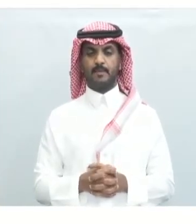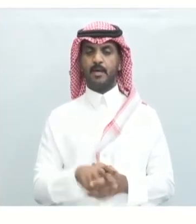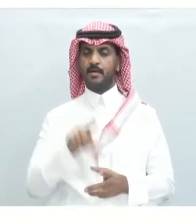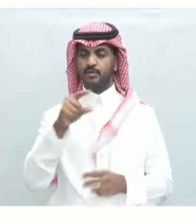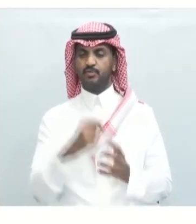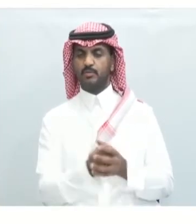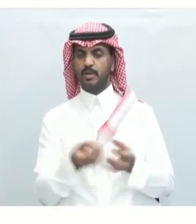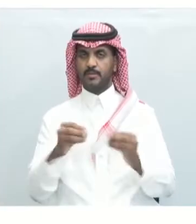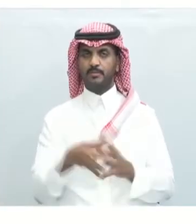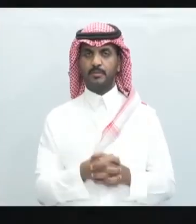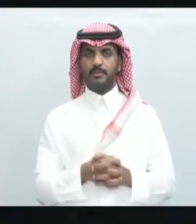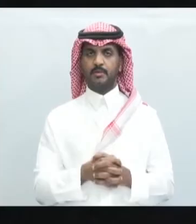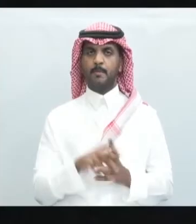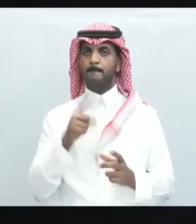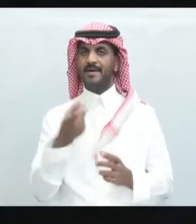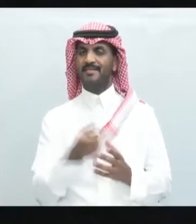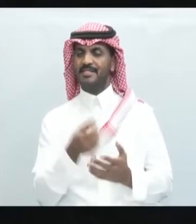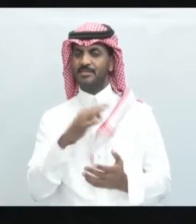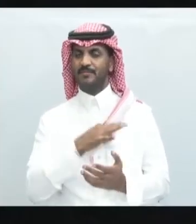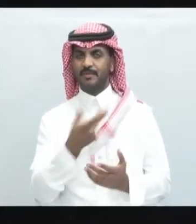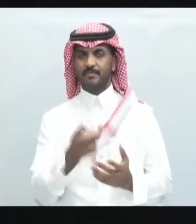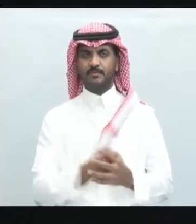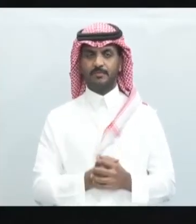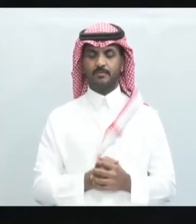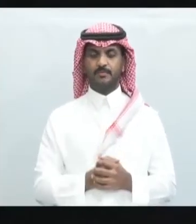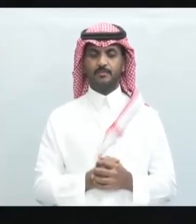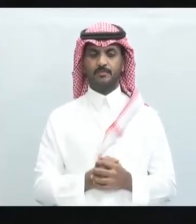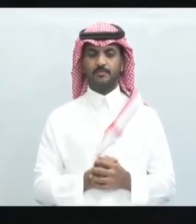ايضا ماذا ماذا نستفيد من هذا الحديث